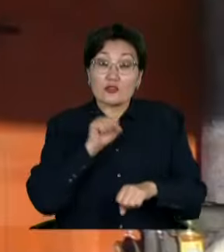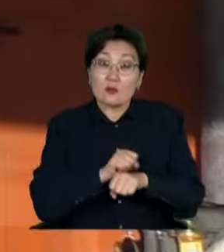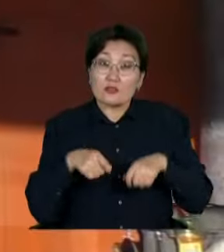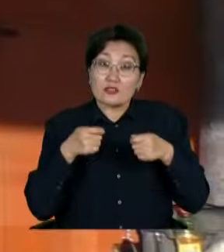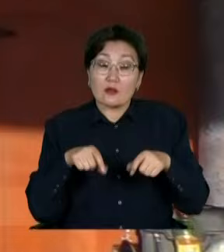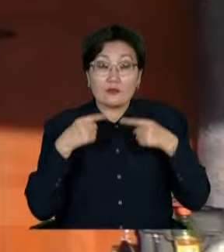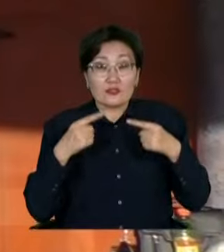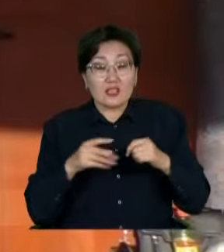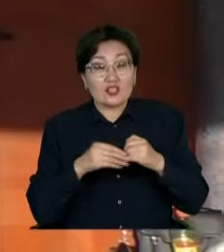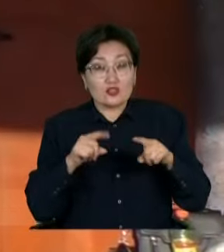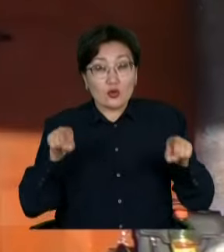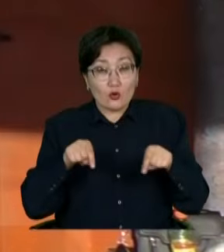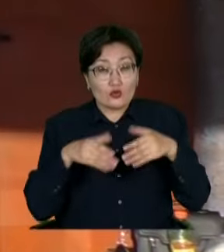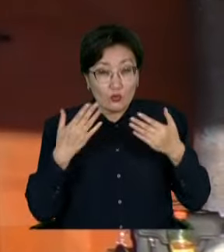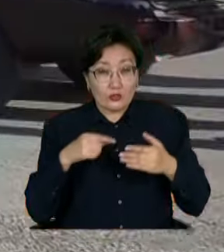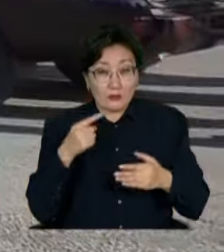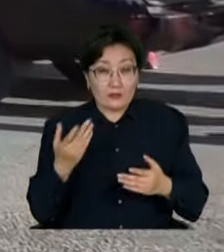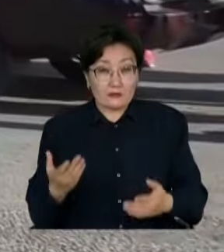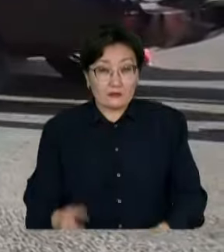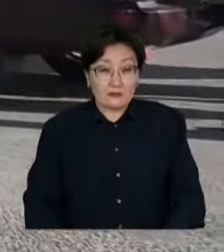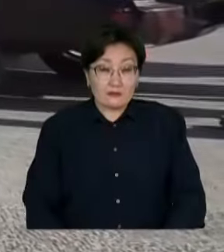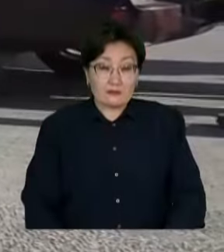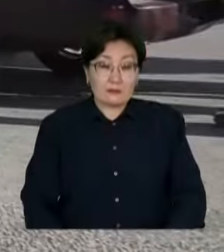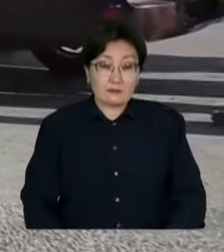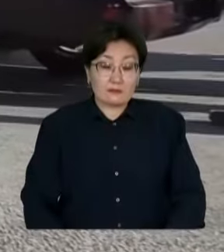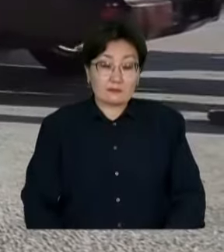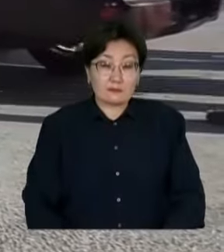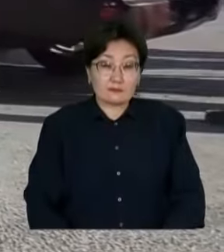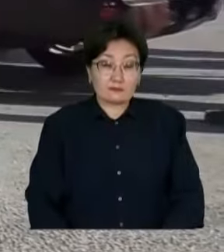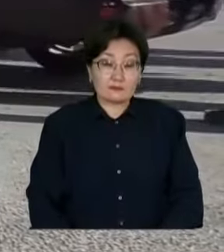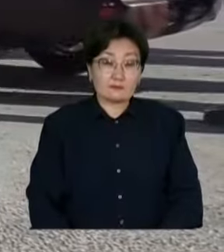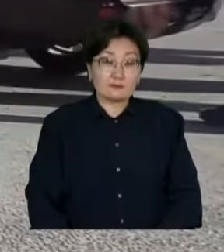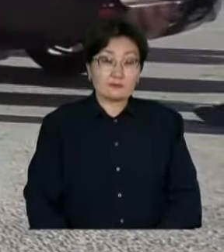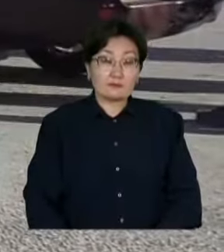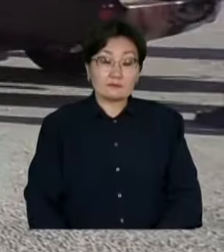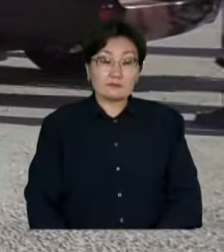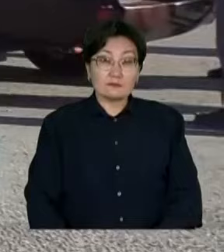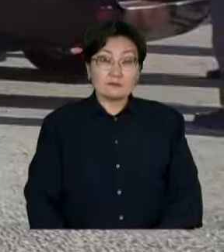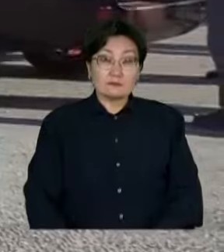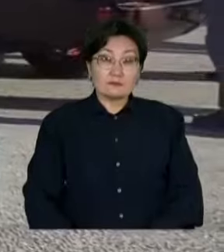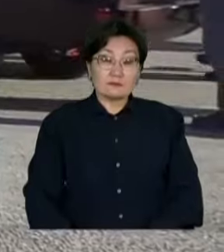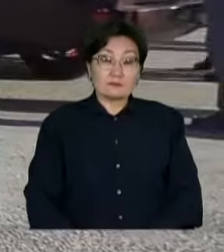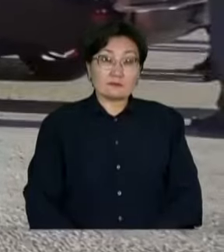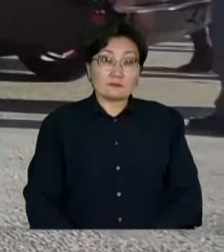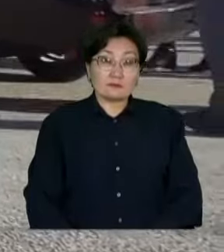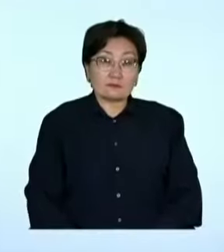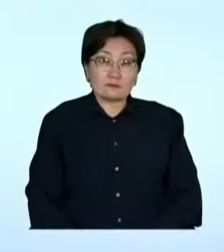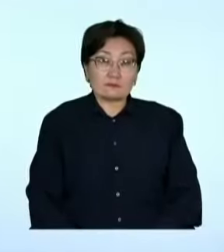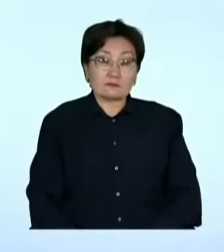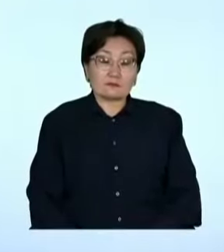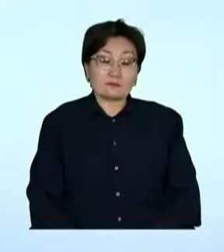беретін басқа жер жоқ дегеннен әр аспады. Меруерт Сабыртай, Мирас Анитов, Алматы телеарнасы, Жетісу облысы.